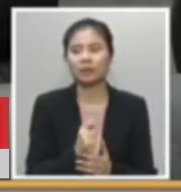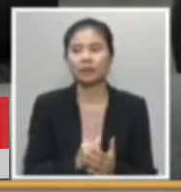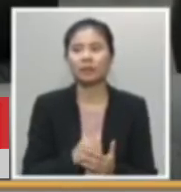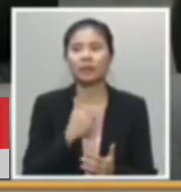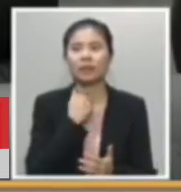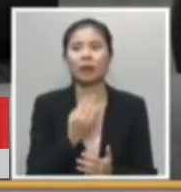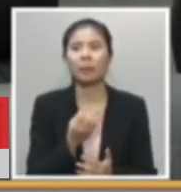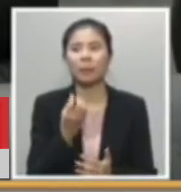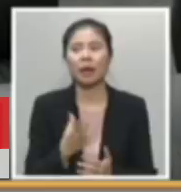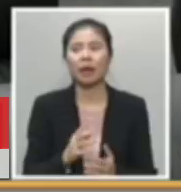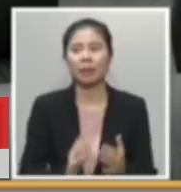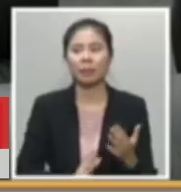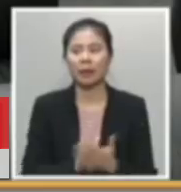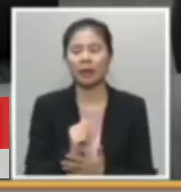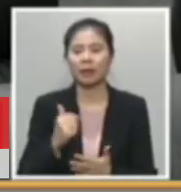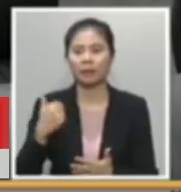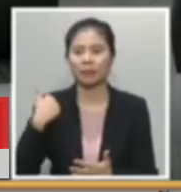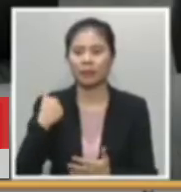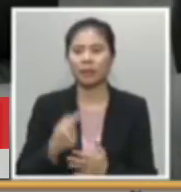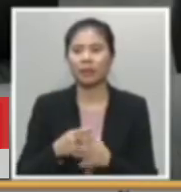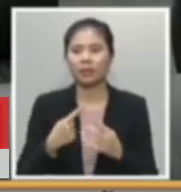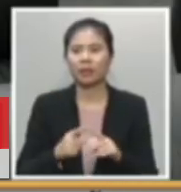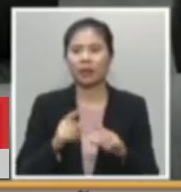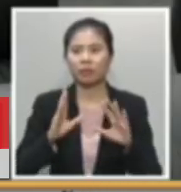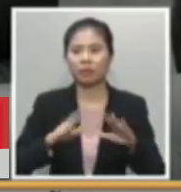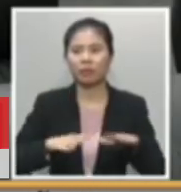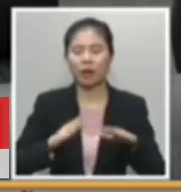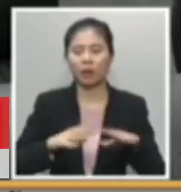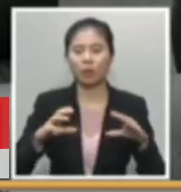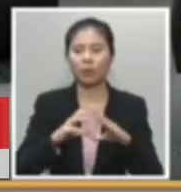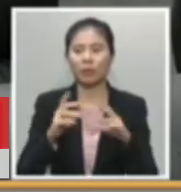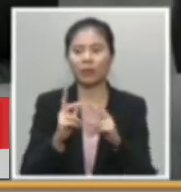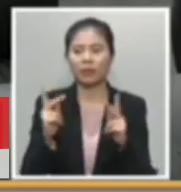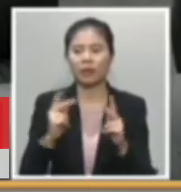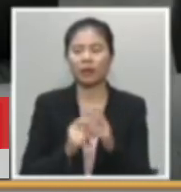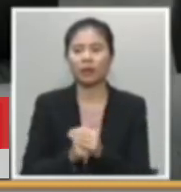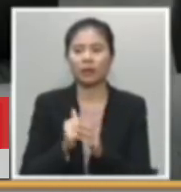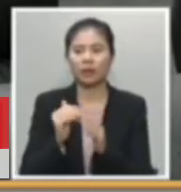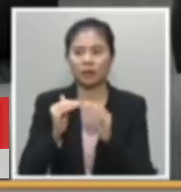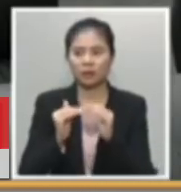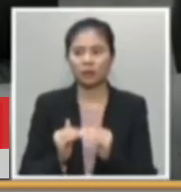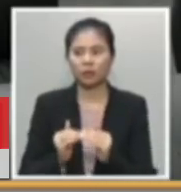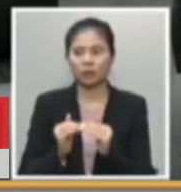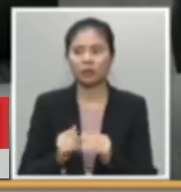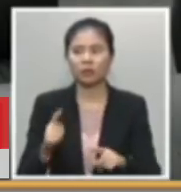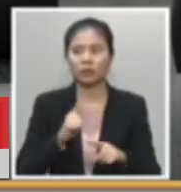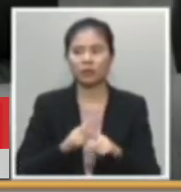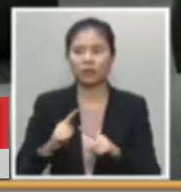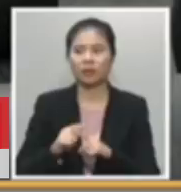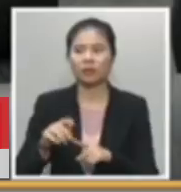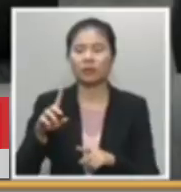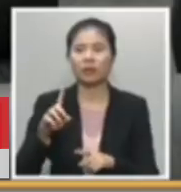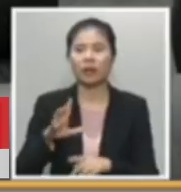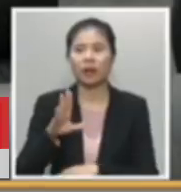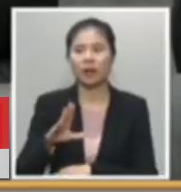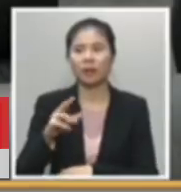ที่ฝากไว้ก็คือว่าฝากกรรมธิการครับไปปรับลดเลยครับตั้งตัวเลขไป 50,000 ถึง 100,000 ล้าน